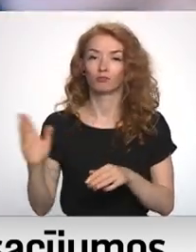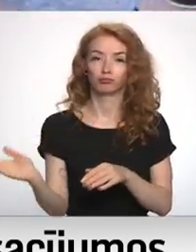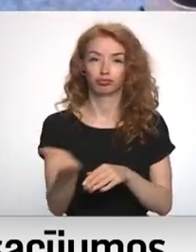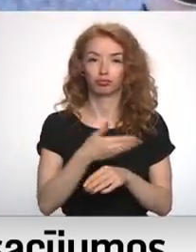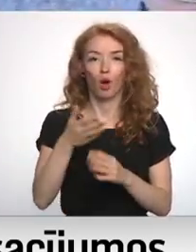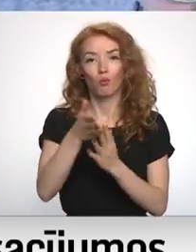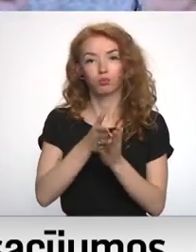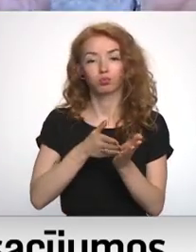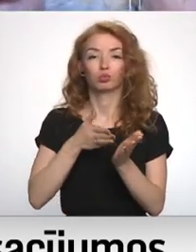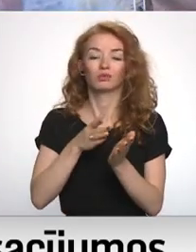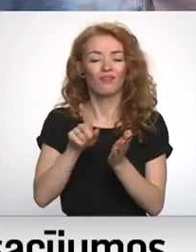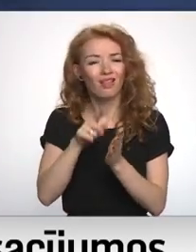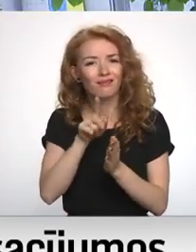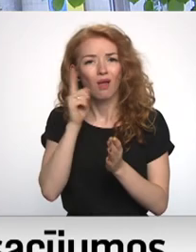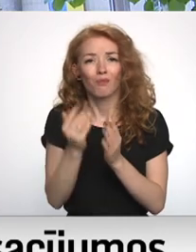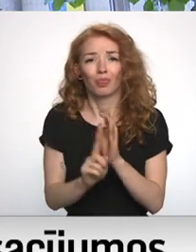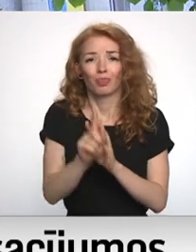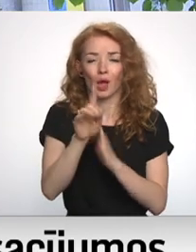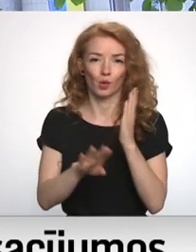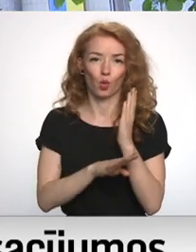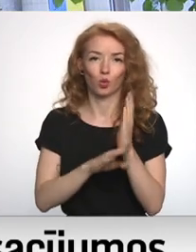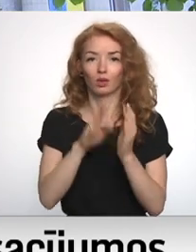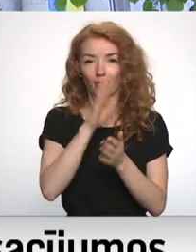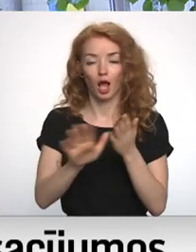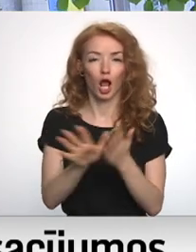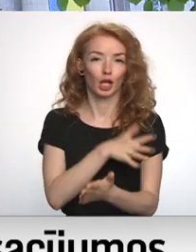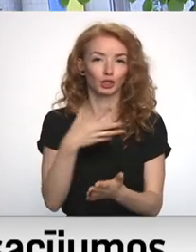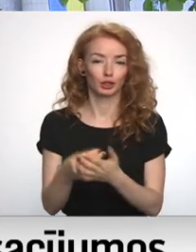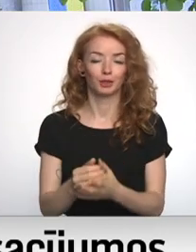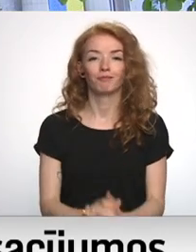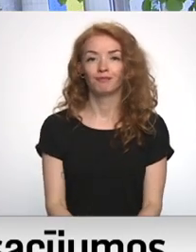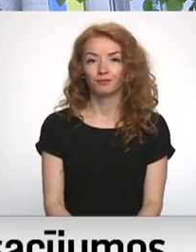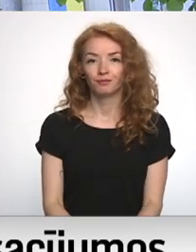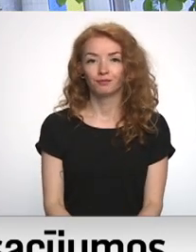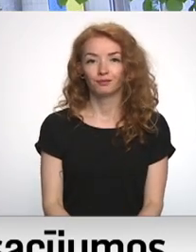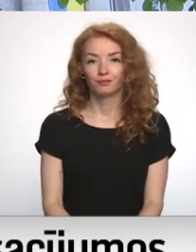pusi jaunākus kokus nekā līdz šim. Dāvids Frēdenfelds, Ivans Milovs, Latvijas televīzija.